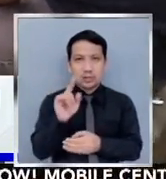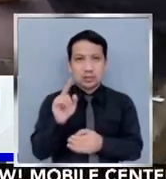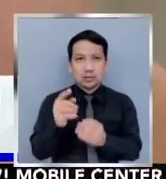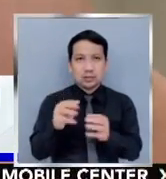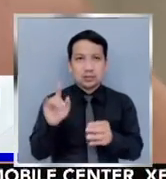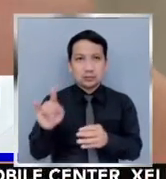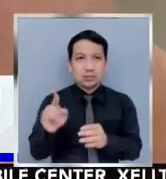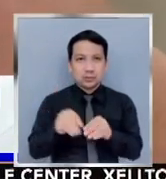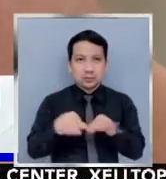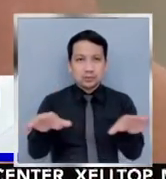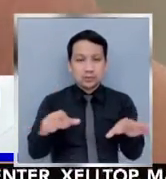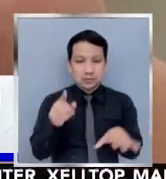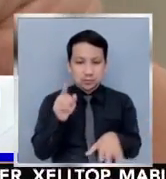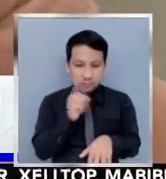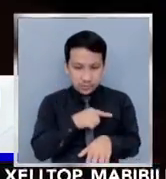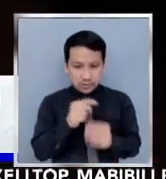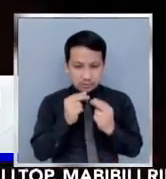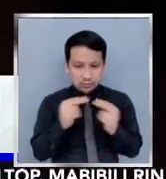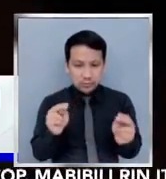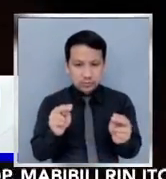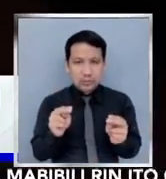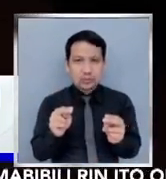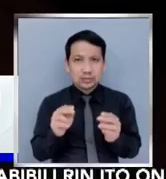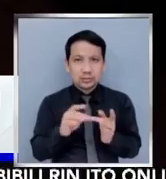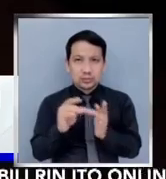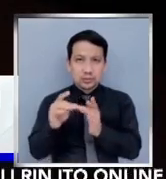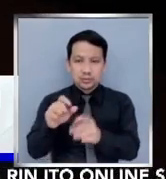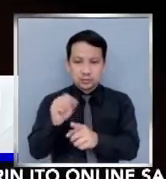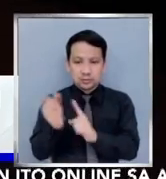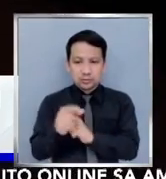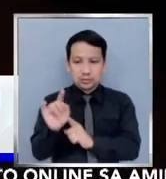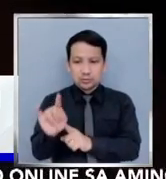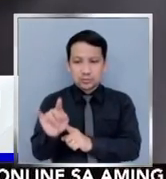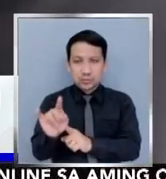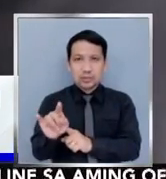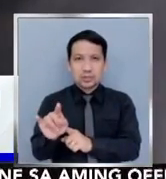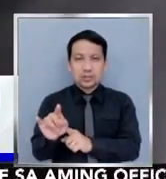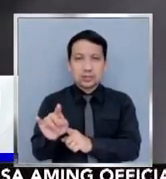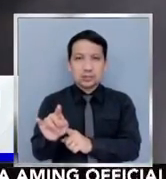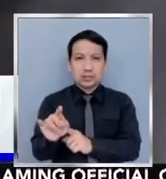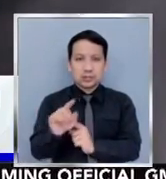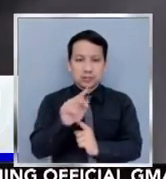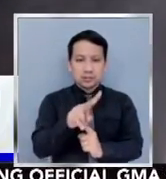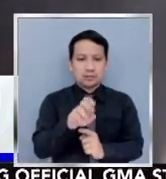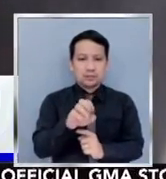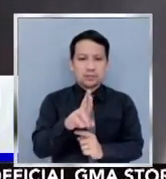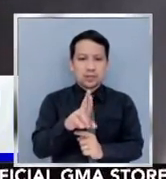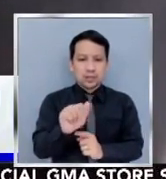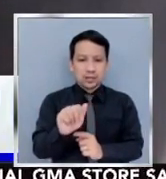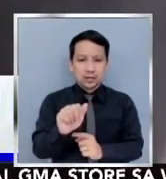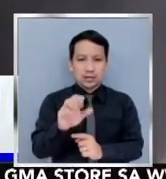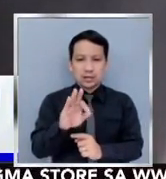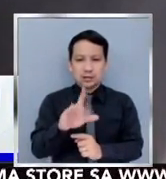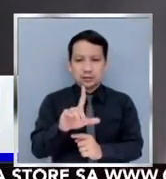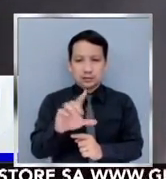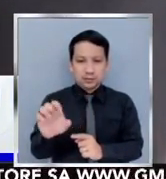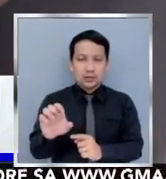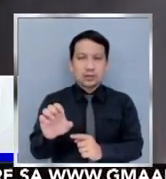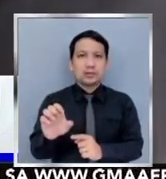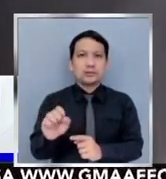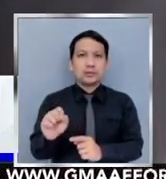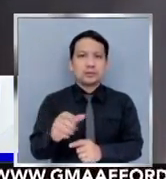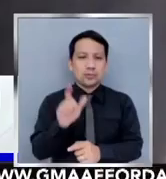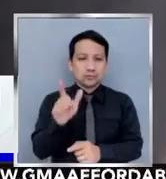ng fake news lalo na sa social media. Sa pagdinig, sinabi ng Verifiles na sa kanilang tansya, nasa 20%